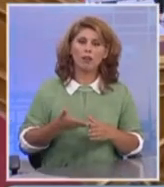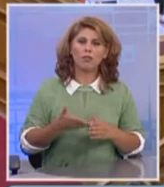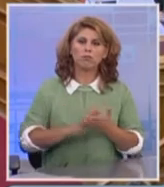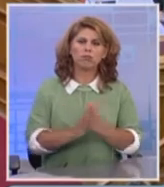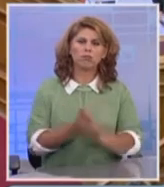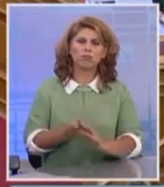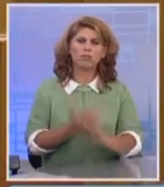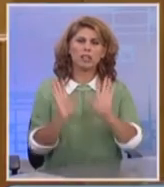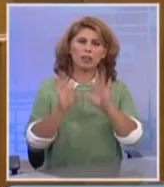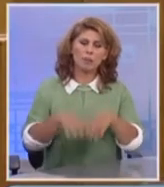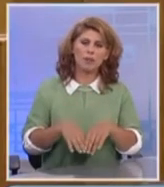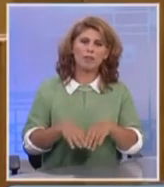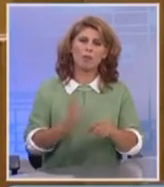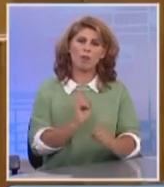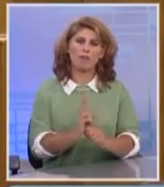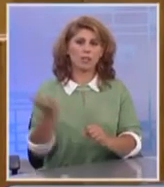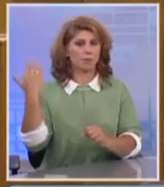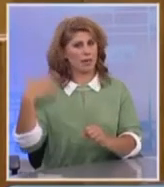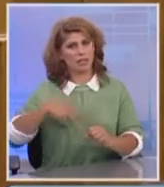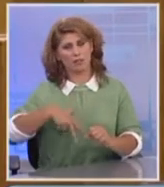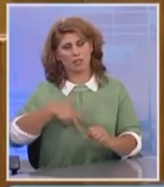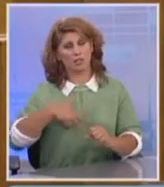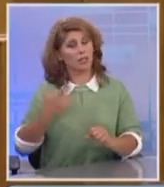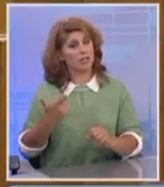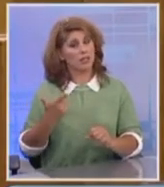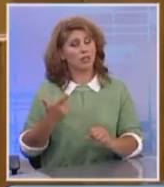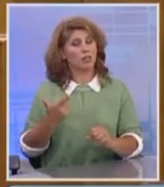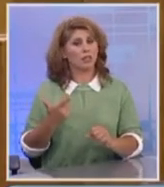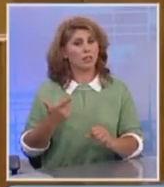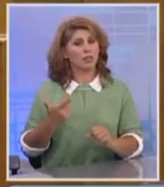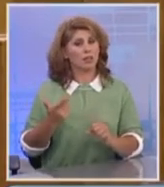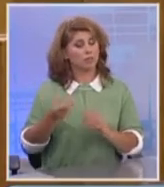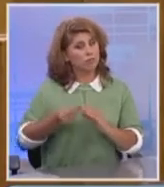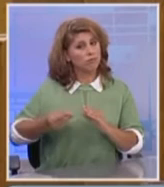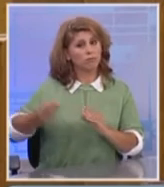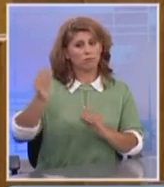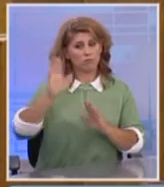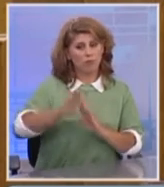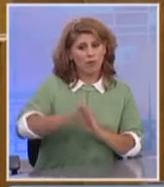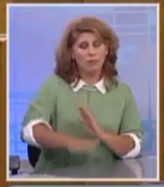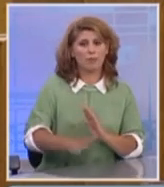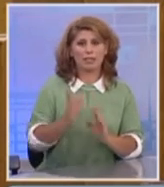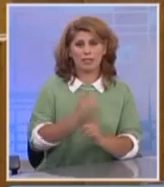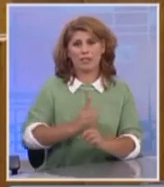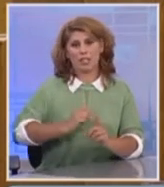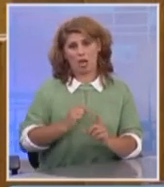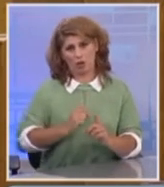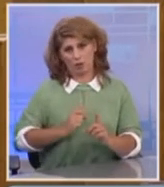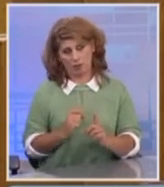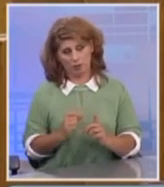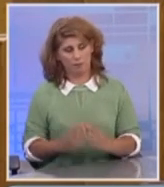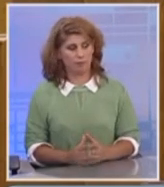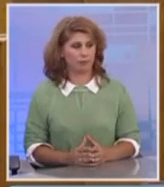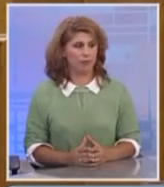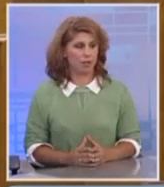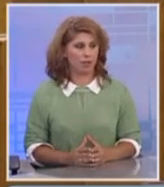ερείπια που άφησαν οι προηγούμενες κυβερνήσεις. Γιατί είναι παραπέρα υποβάθμιση της ειδικής αγωγής